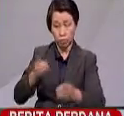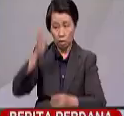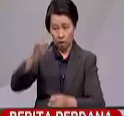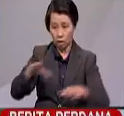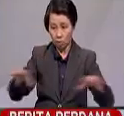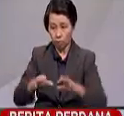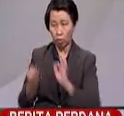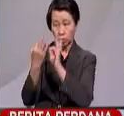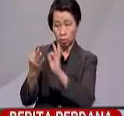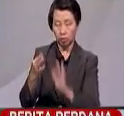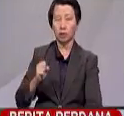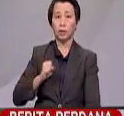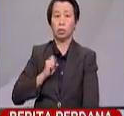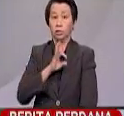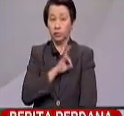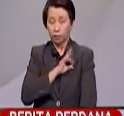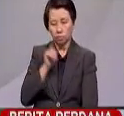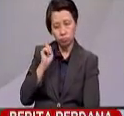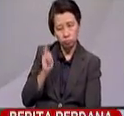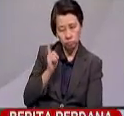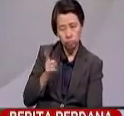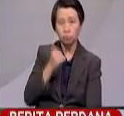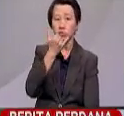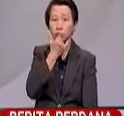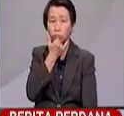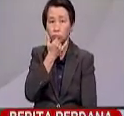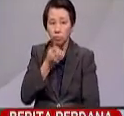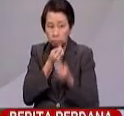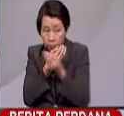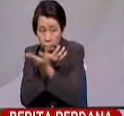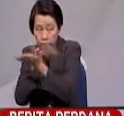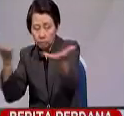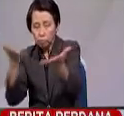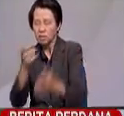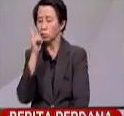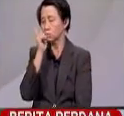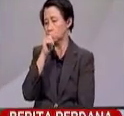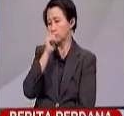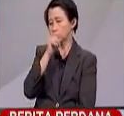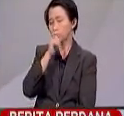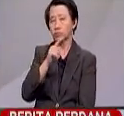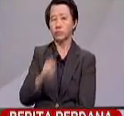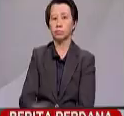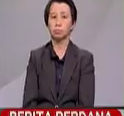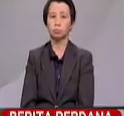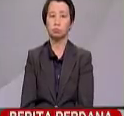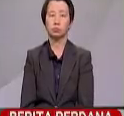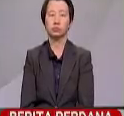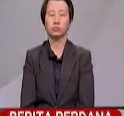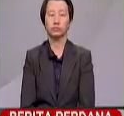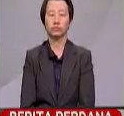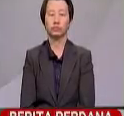diambil terhadap penjawat awam yang didapati bersalah menyebarkan maklumat palsu.